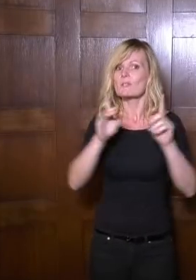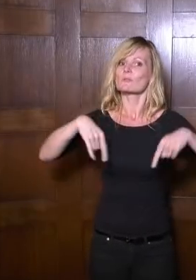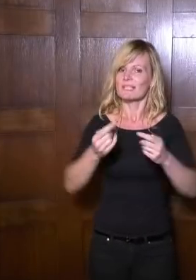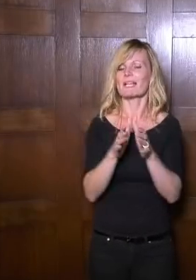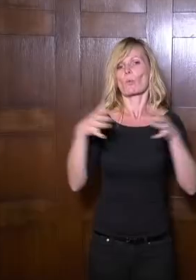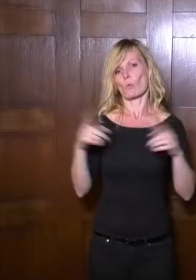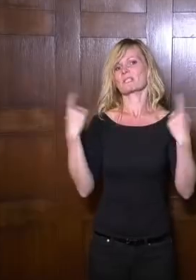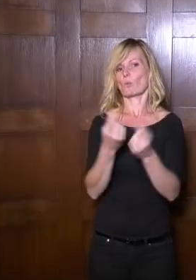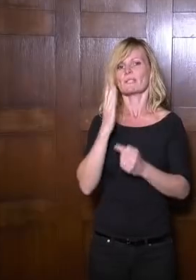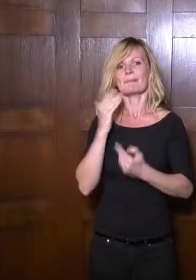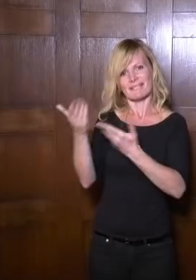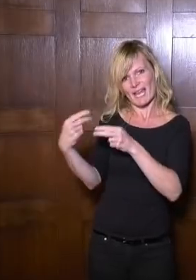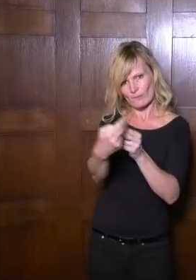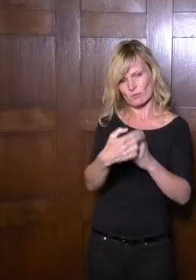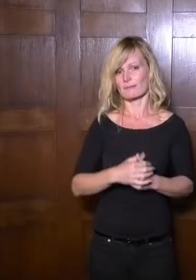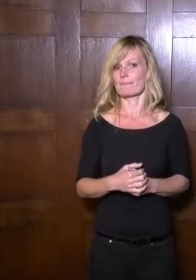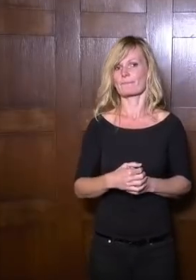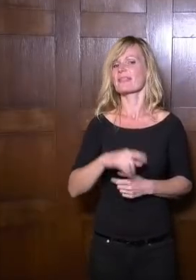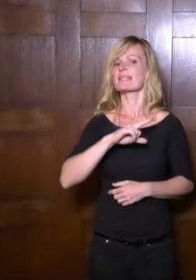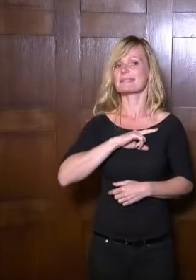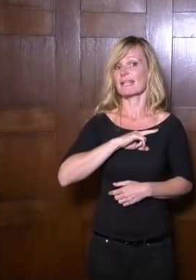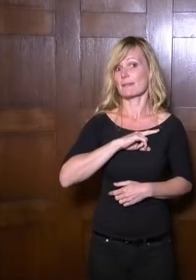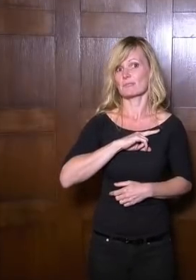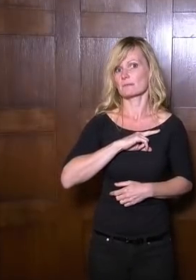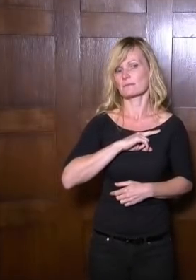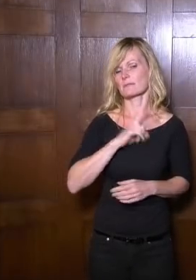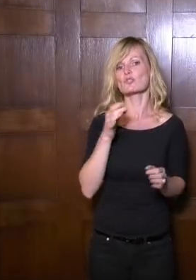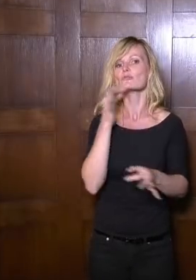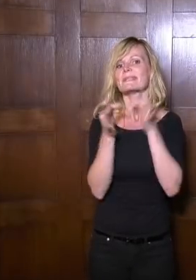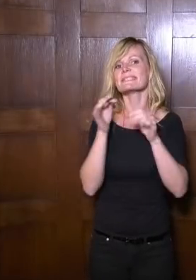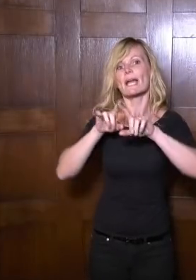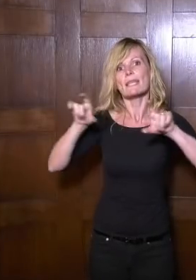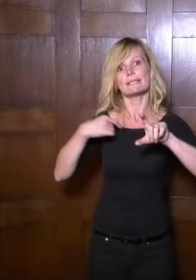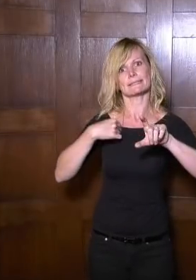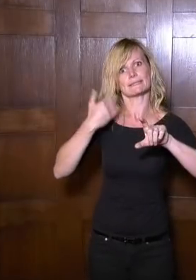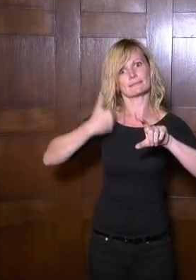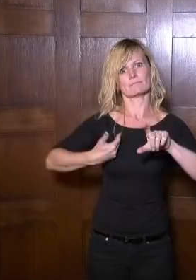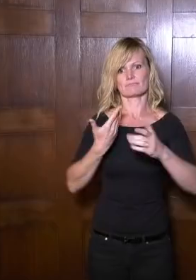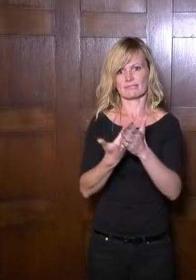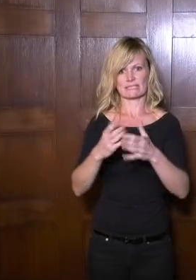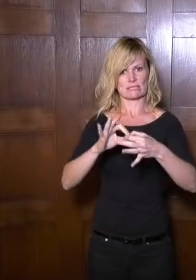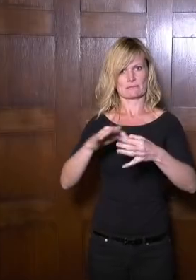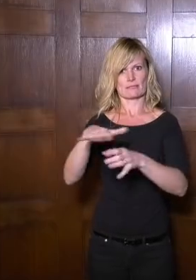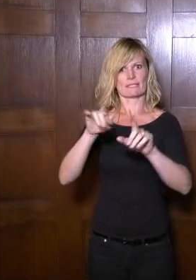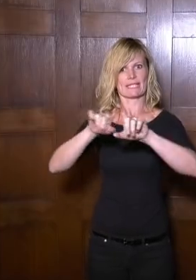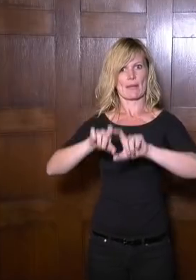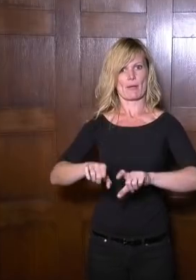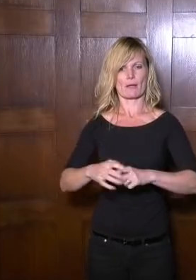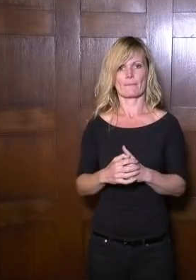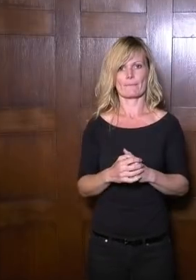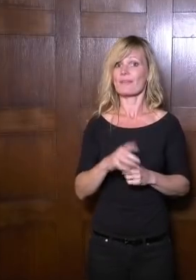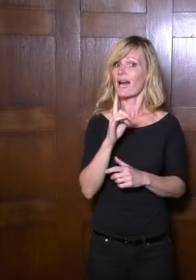Runde, bitte. Also ich bin auch kein Spezialist auf diesen Gebieten. Es geht einfach darum, momentan